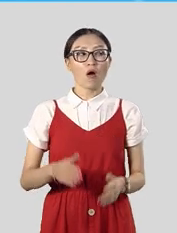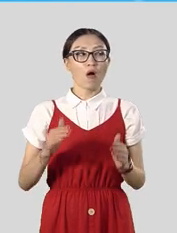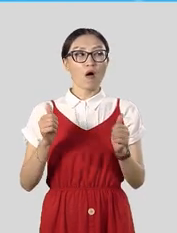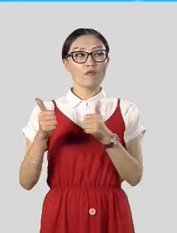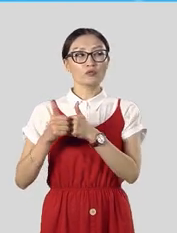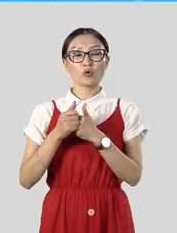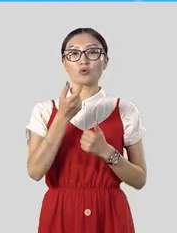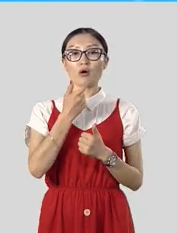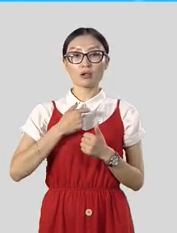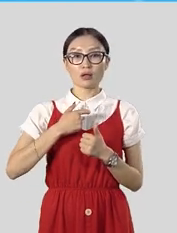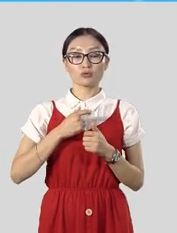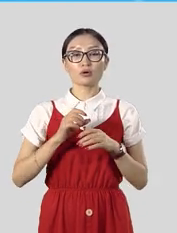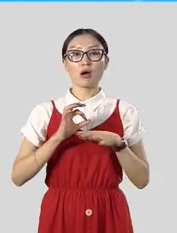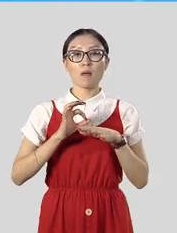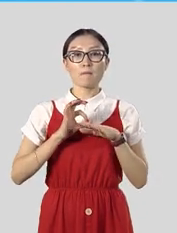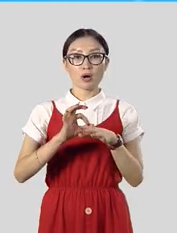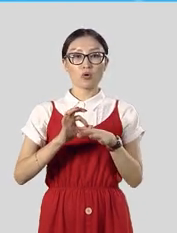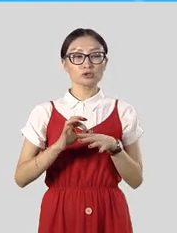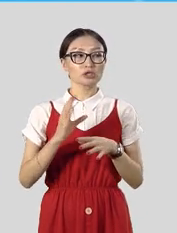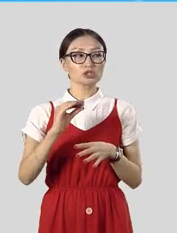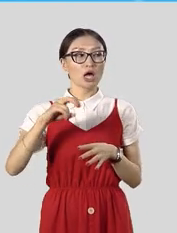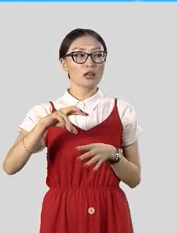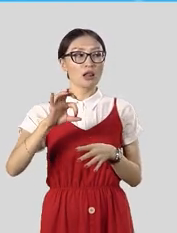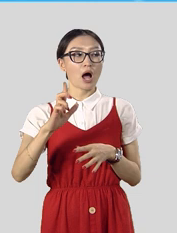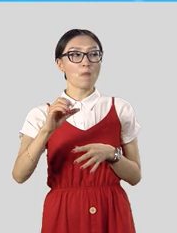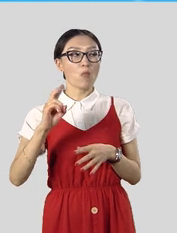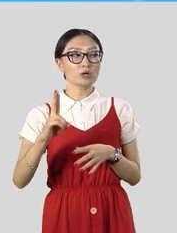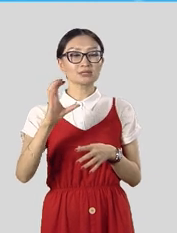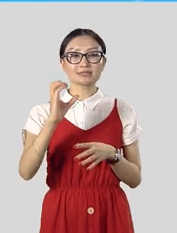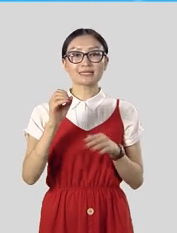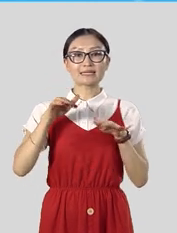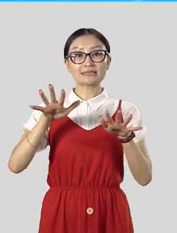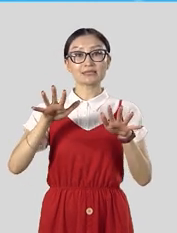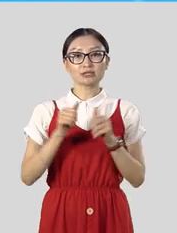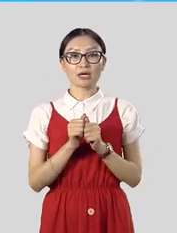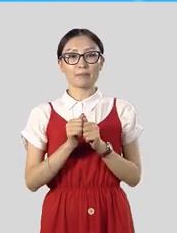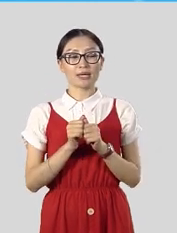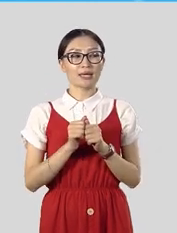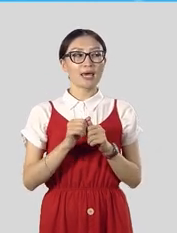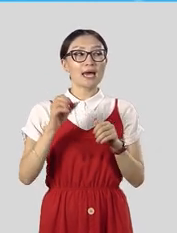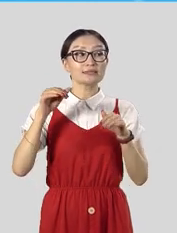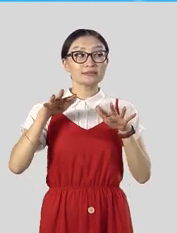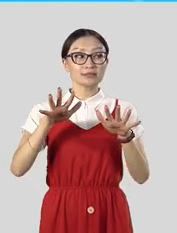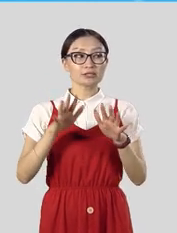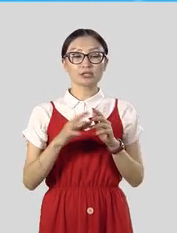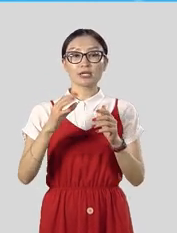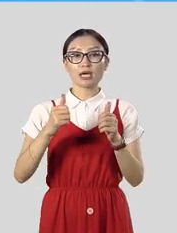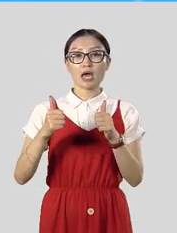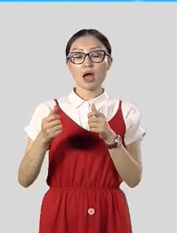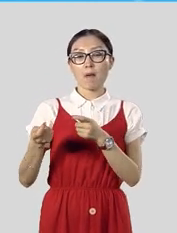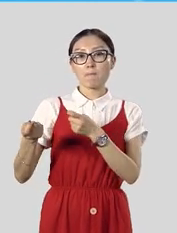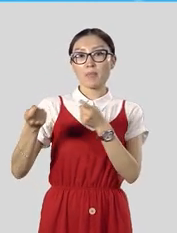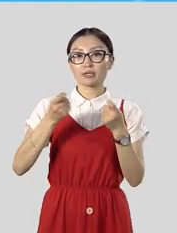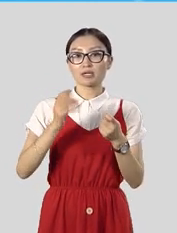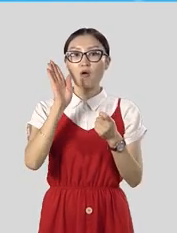Вдоль краев глотки проходит желобок с ресничками – сифоноглиф. Реснички подгоняют